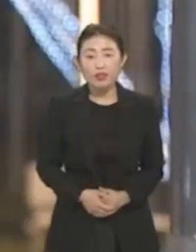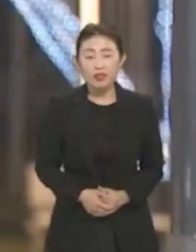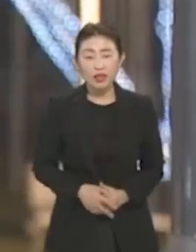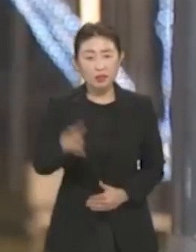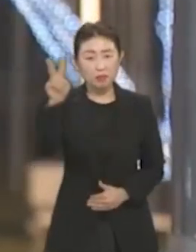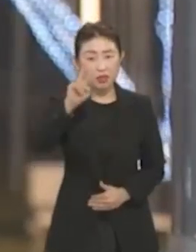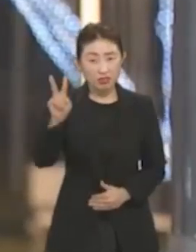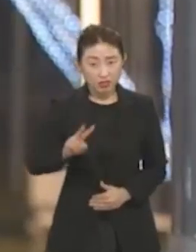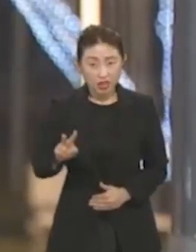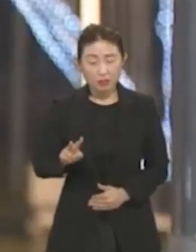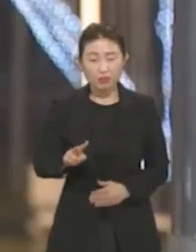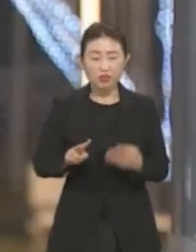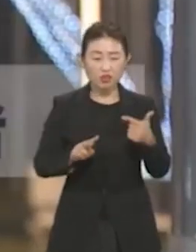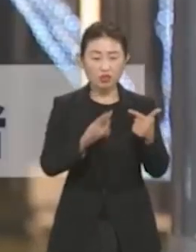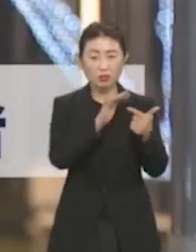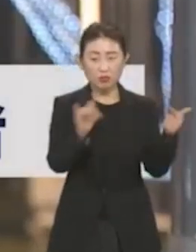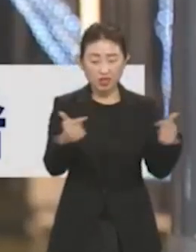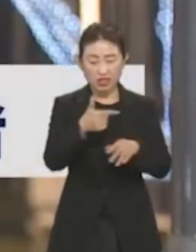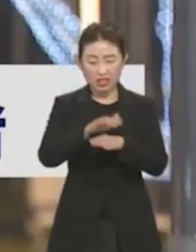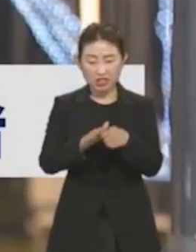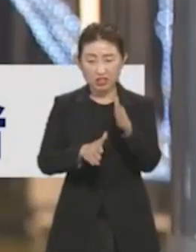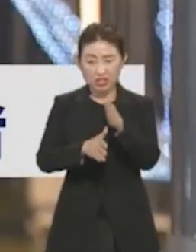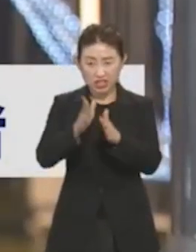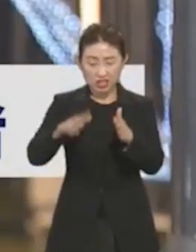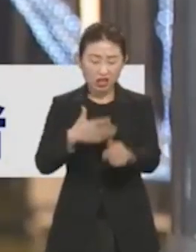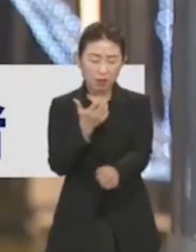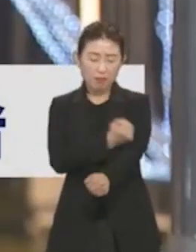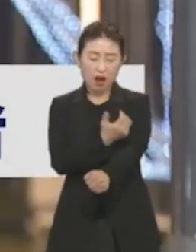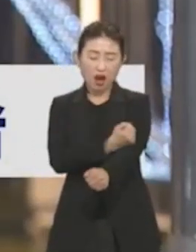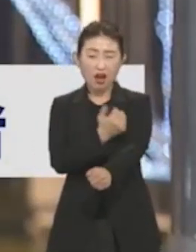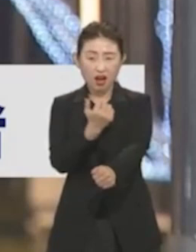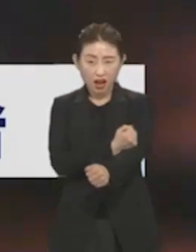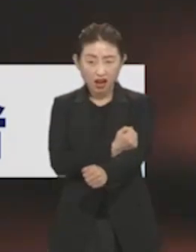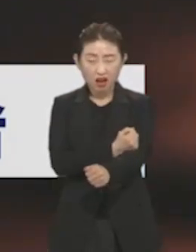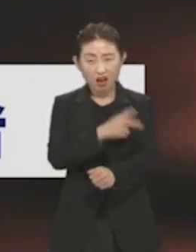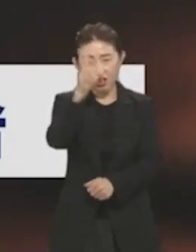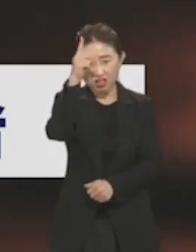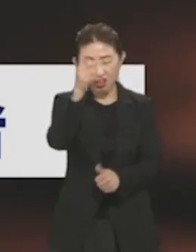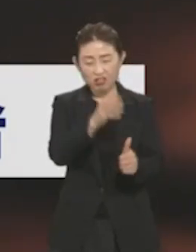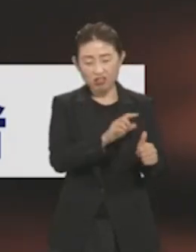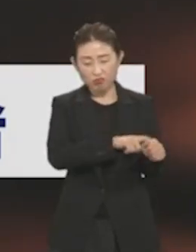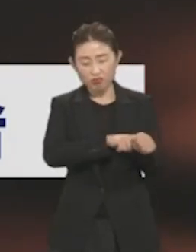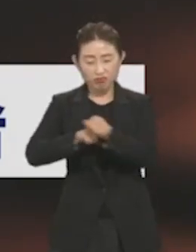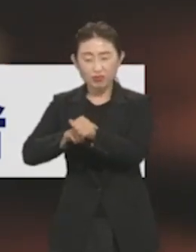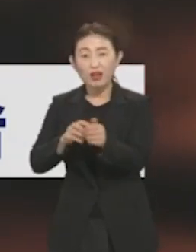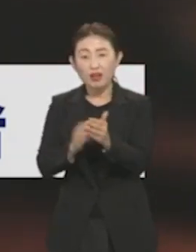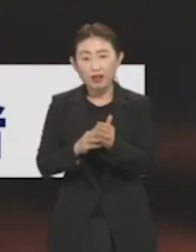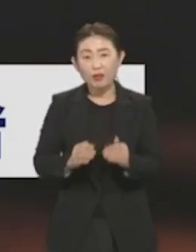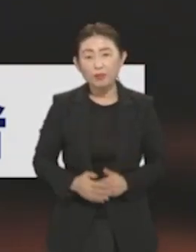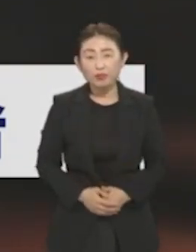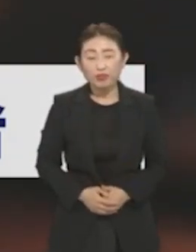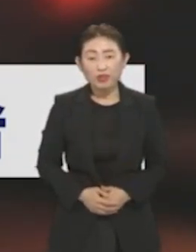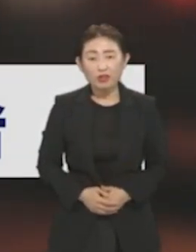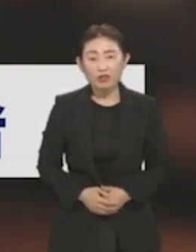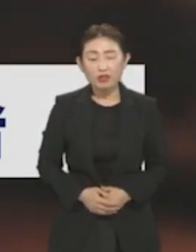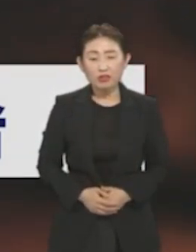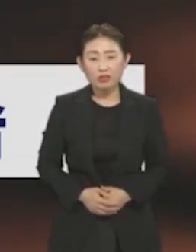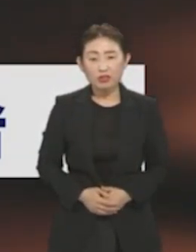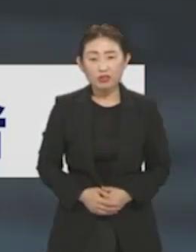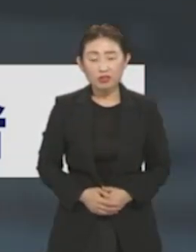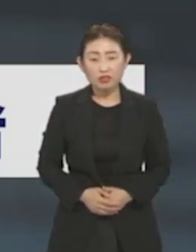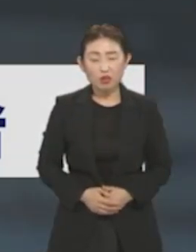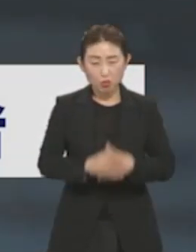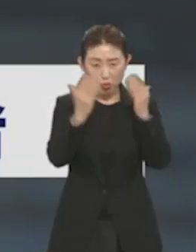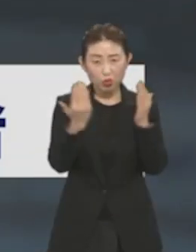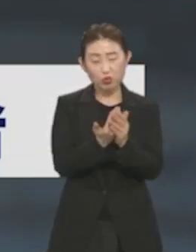베트남 남성 6명이 대전 시내 한복판에서 마약을 투약한 혐의로 경찰에 구속됐습니다. 24살 베트남 남성